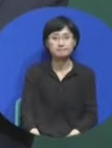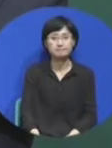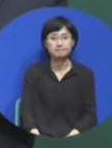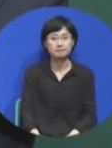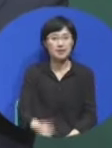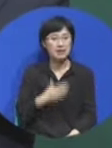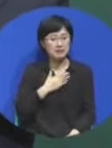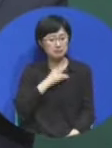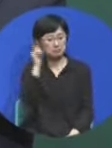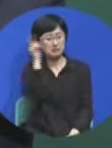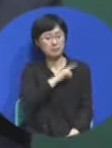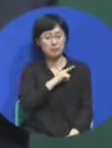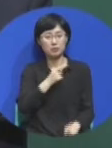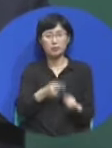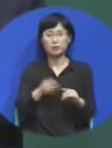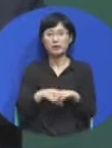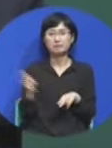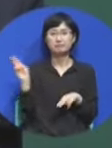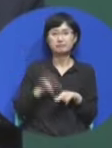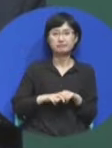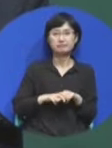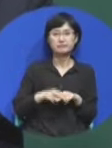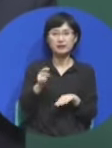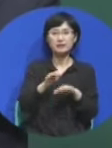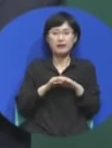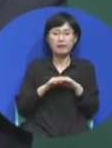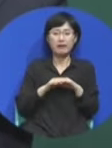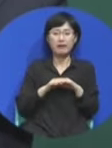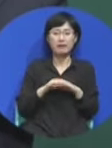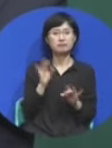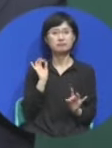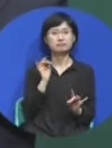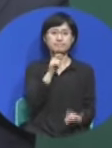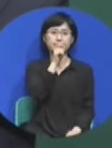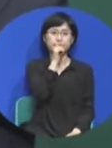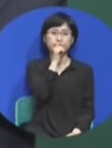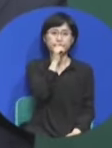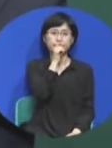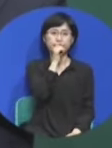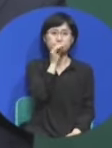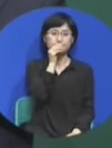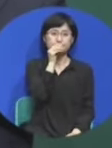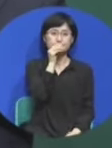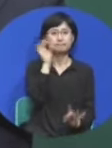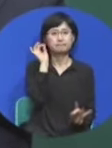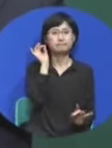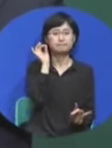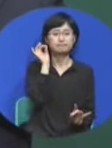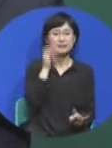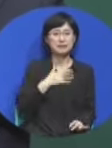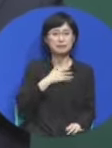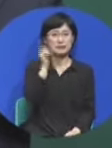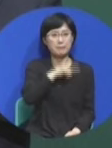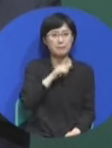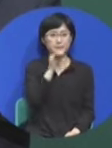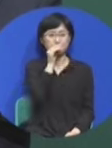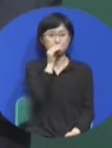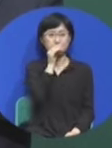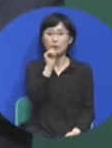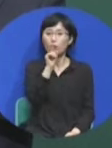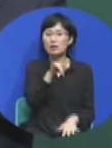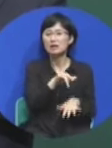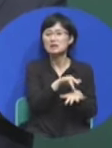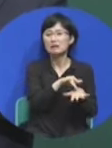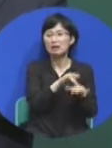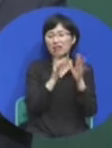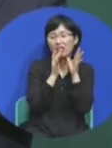赞美不是靠我的心情来做. 기분이 나빠가지고 교회 와서 예배 드릴 때 찬양하지 않고 우두커니 있는 건 그건 사단에게 속는 거예요.